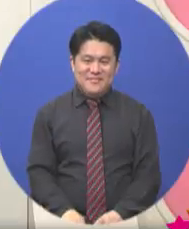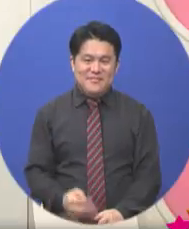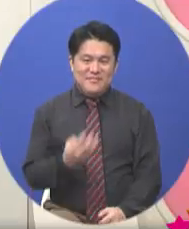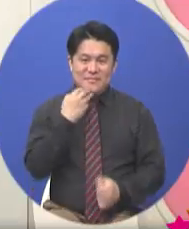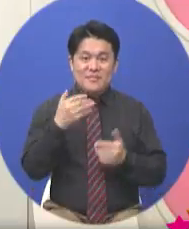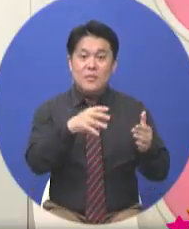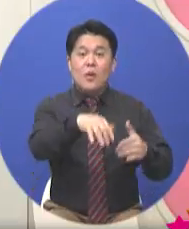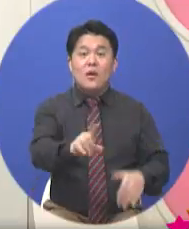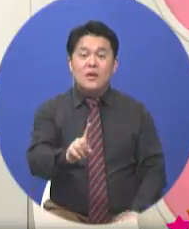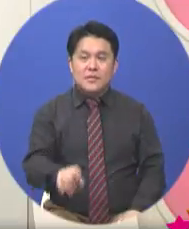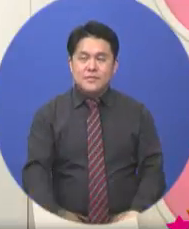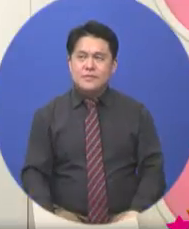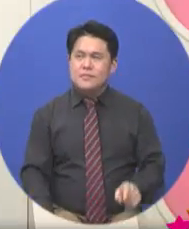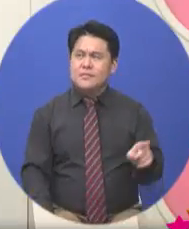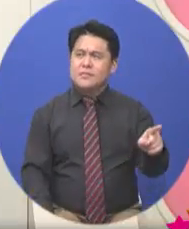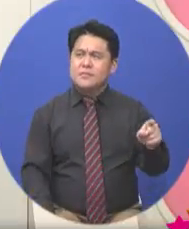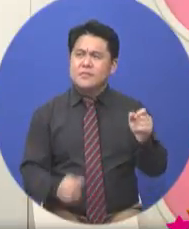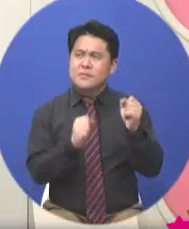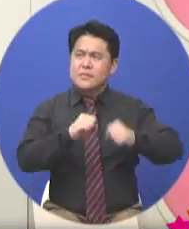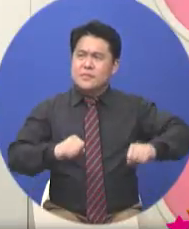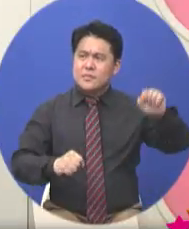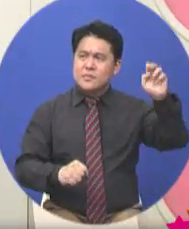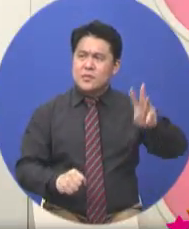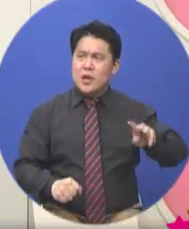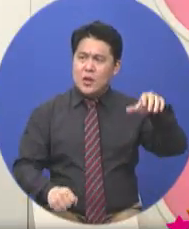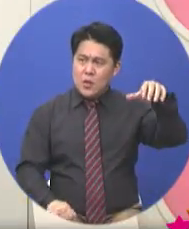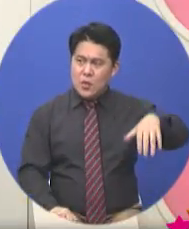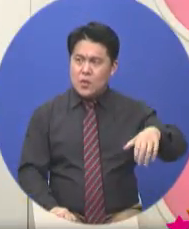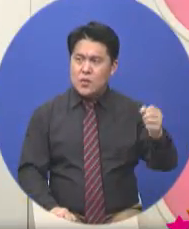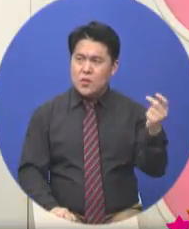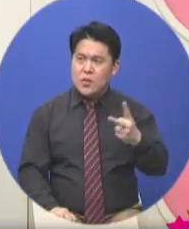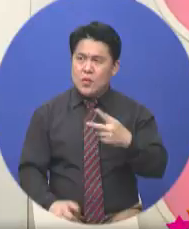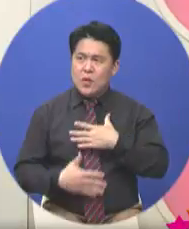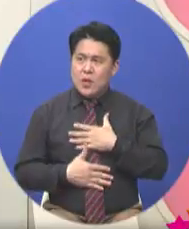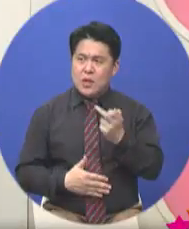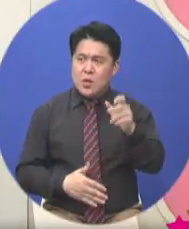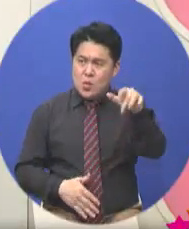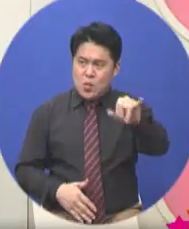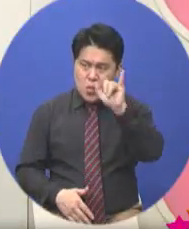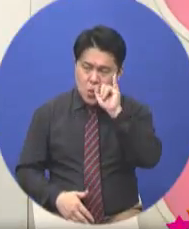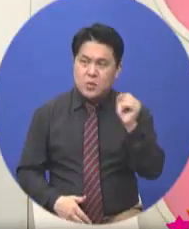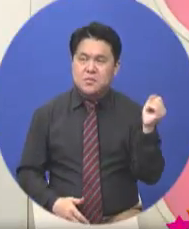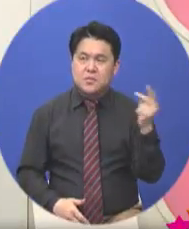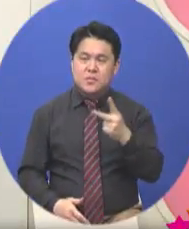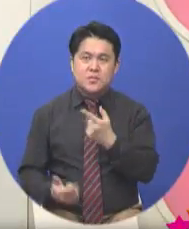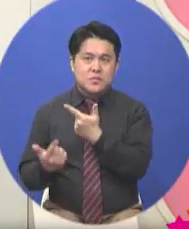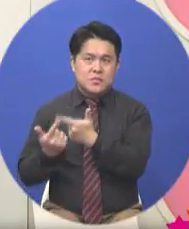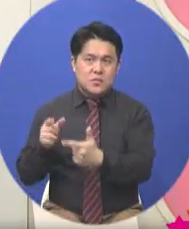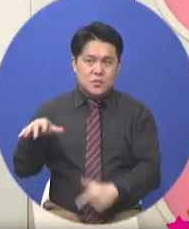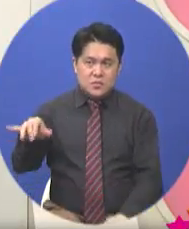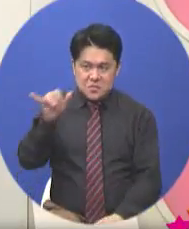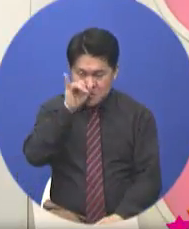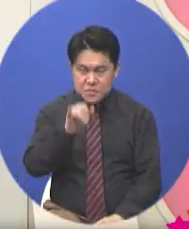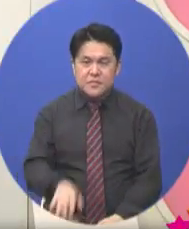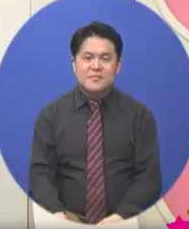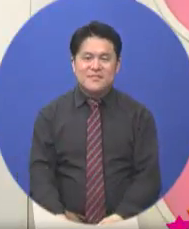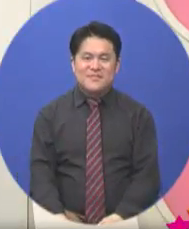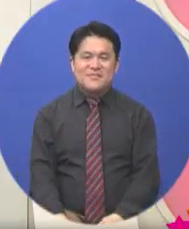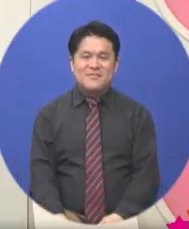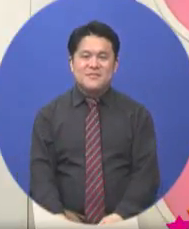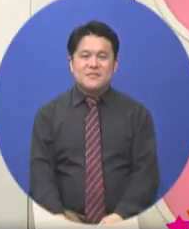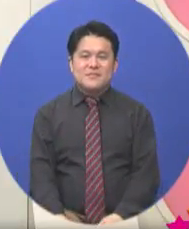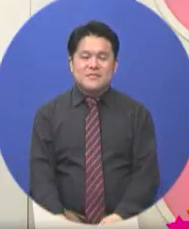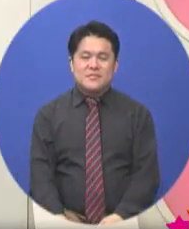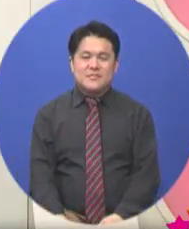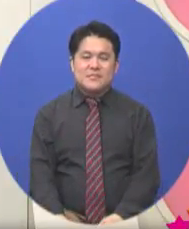어디? 경기도 광주 있고. 네. 광주 있고. 안산 있고. 안산 있고. 부산 있고. 부산 있고. 자,